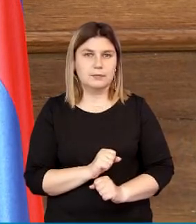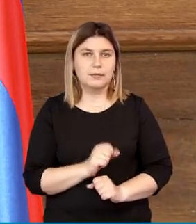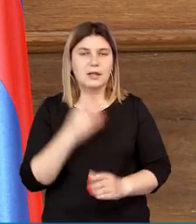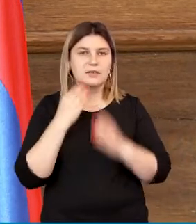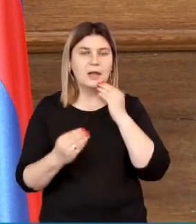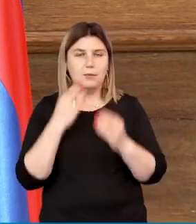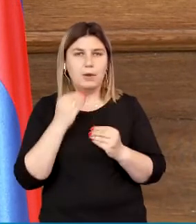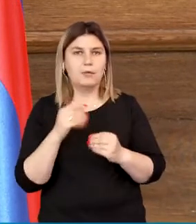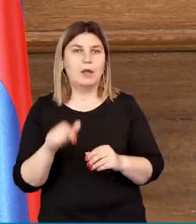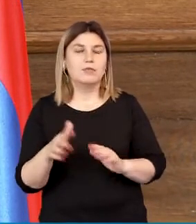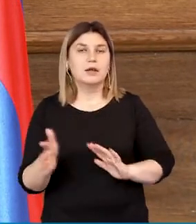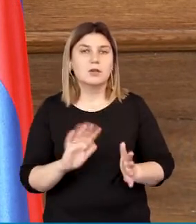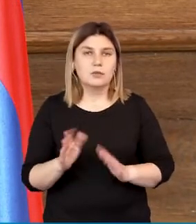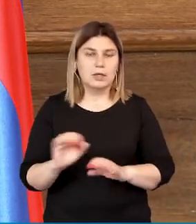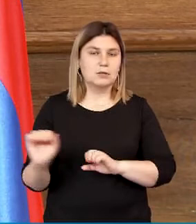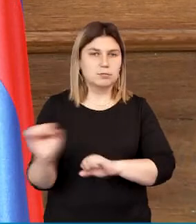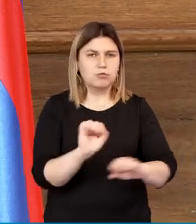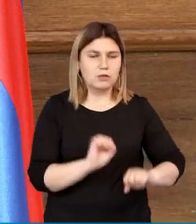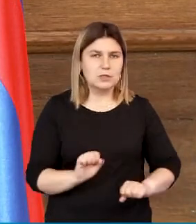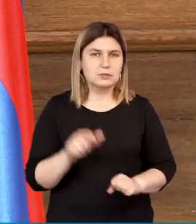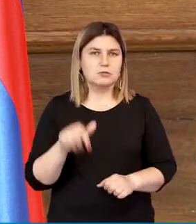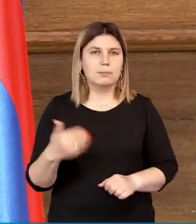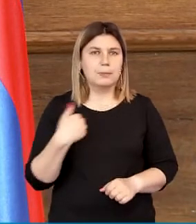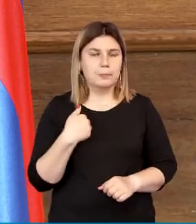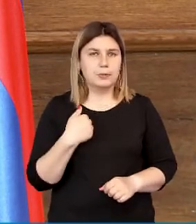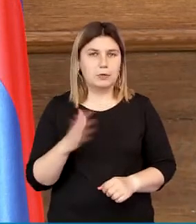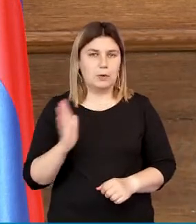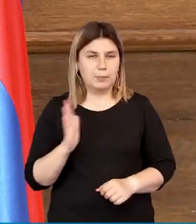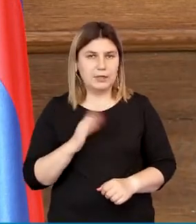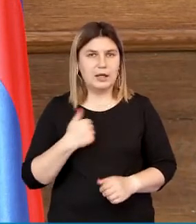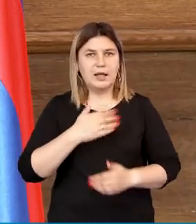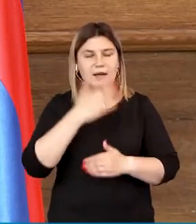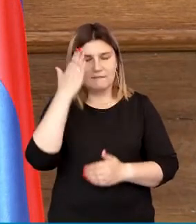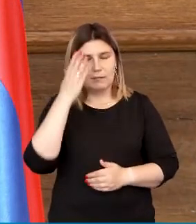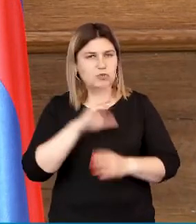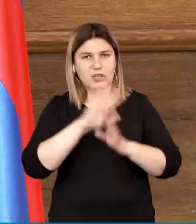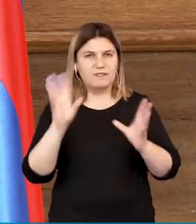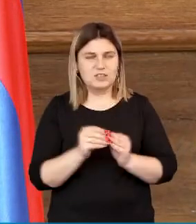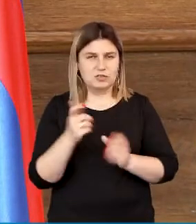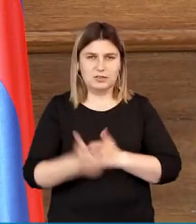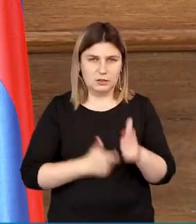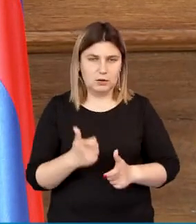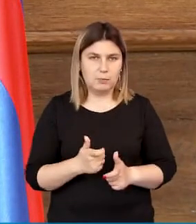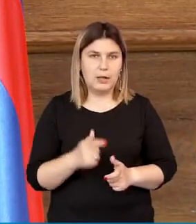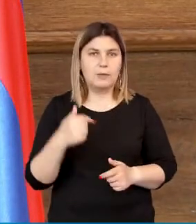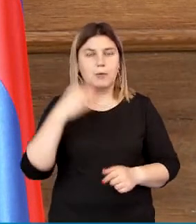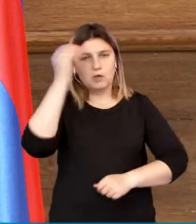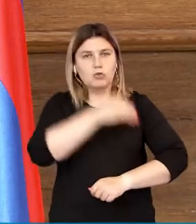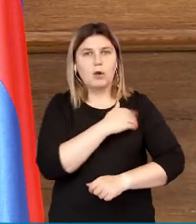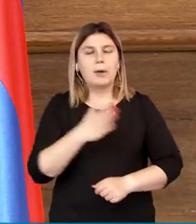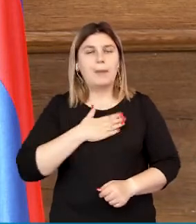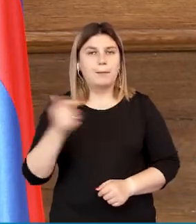zabawki w taki sposób i dezynfekowane, aby było to bezpieczne. Ja wiem, że nie wszyscy to robią. Wiem, że nie wszyscy to robią, natomiast my w szkole mamy